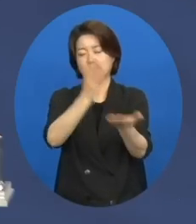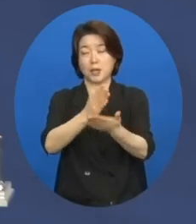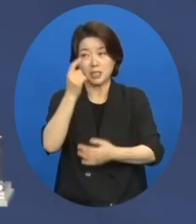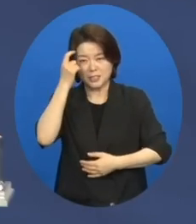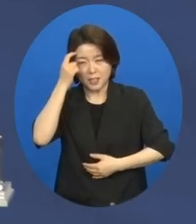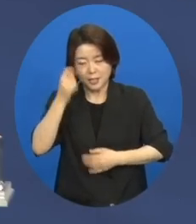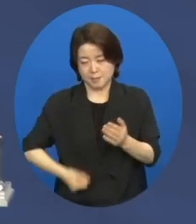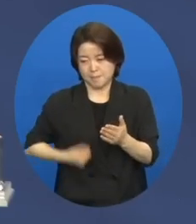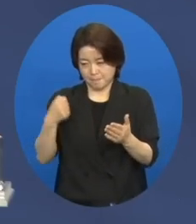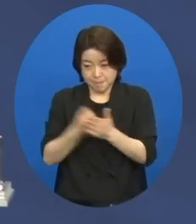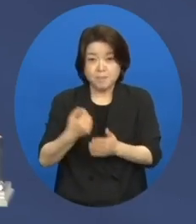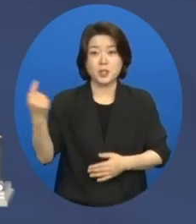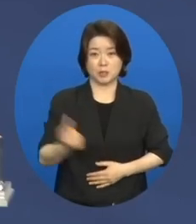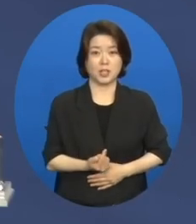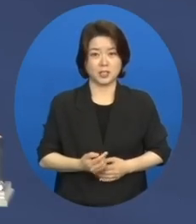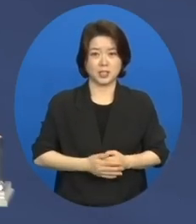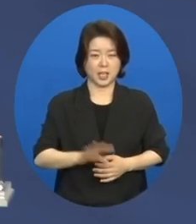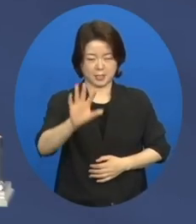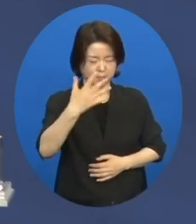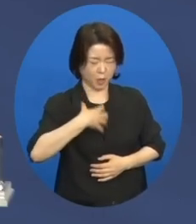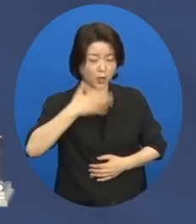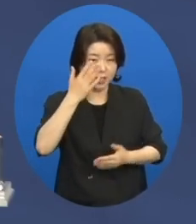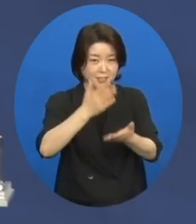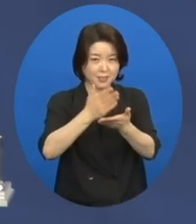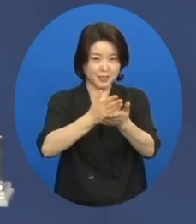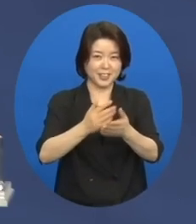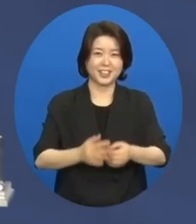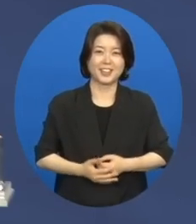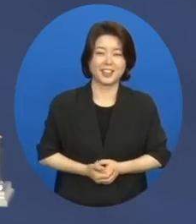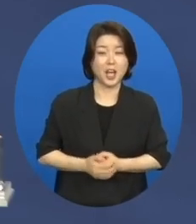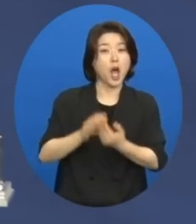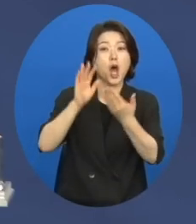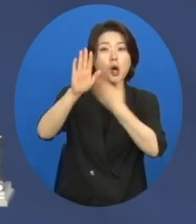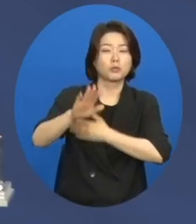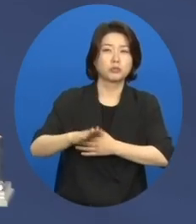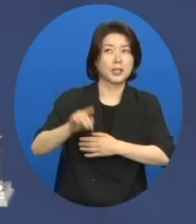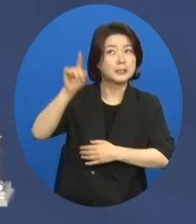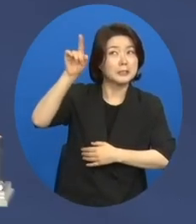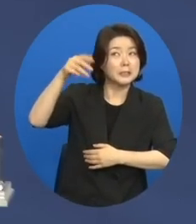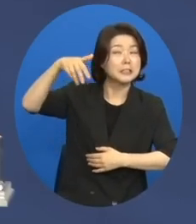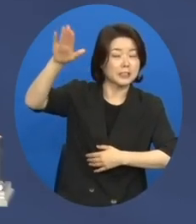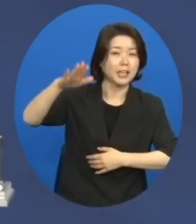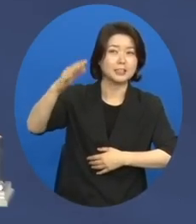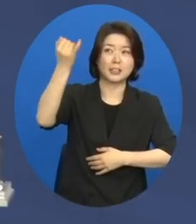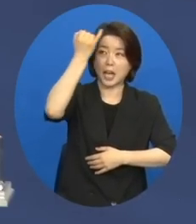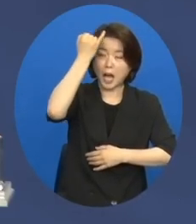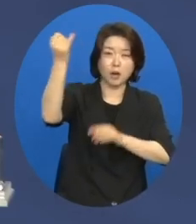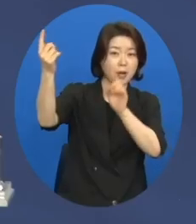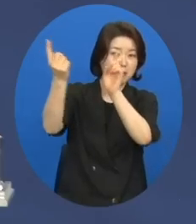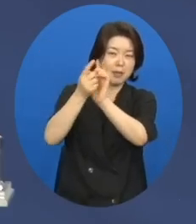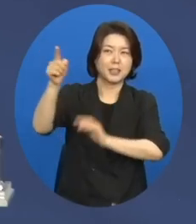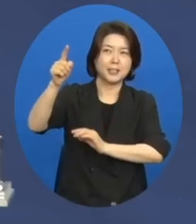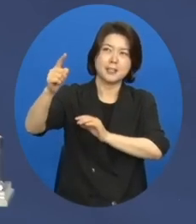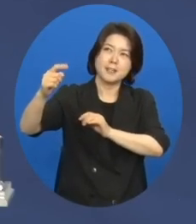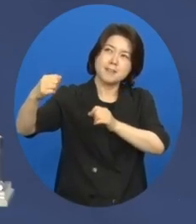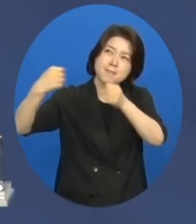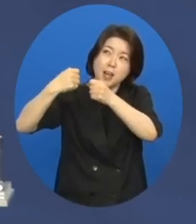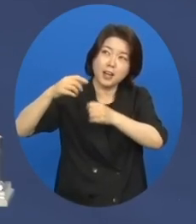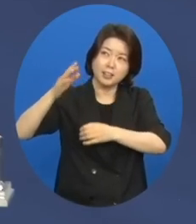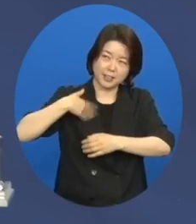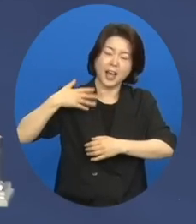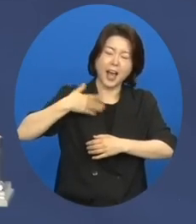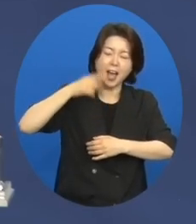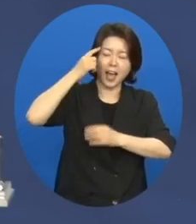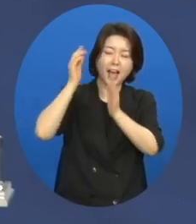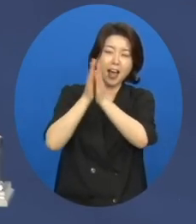그렇게 마음의 결정을 하고 왔어요. 걱정하지 마세요. 이제 나중에 내가 그분하고 만나서 나중에 하는 건 내가 알아서 할 테니까